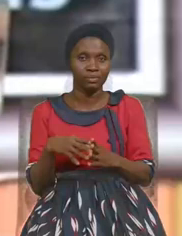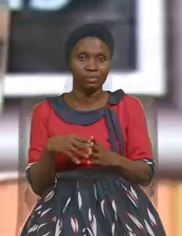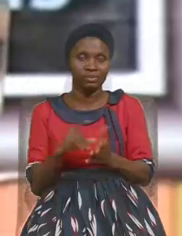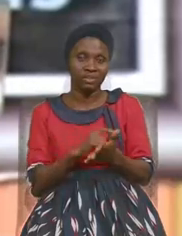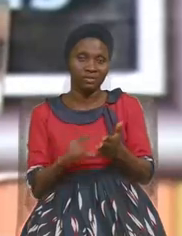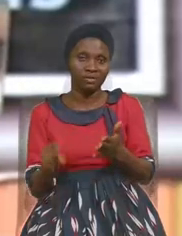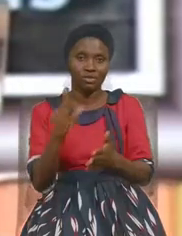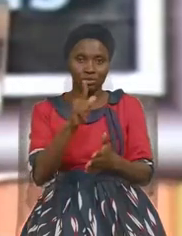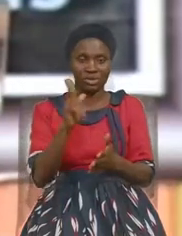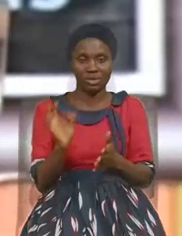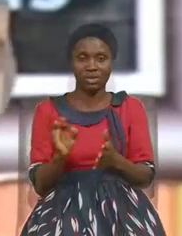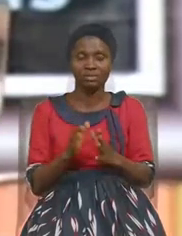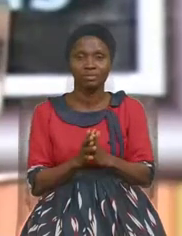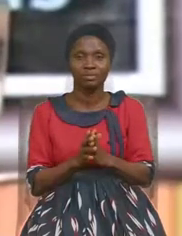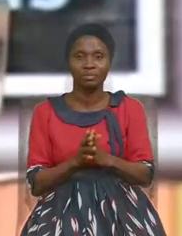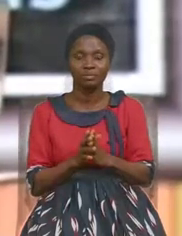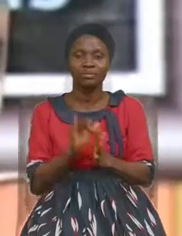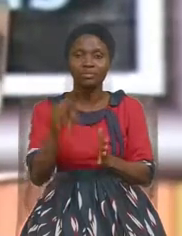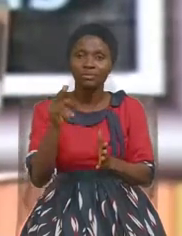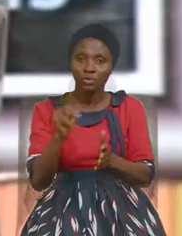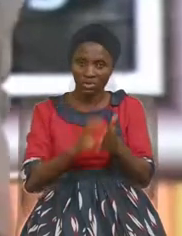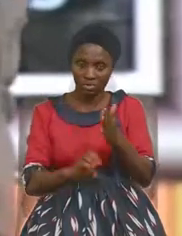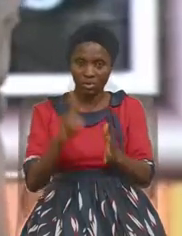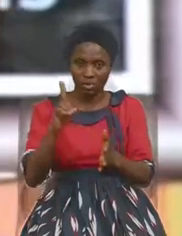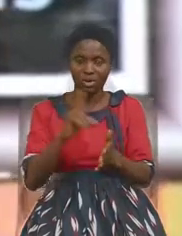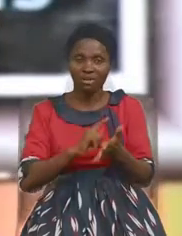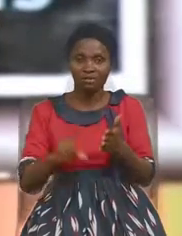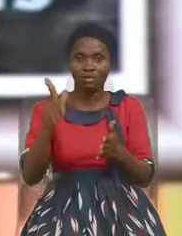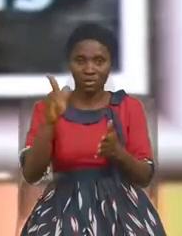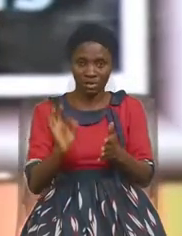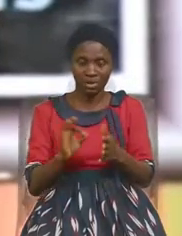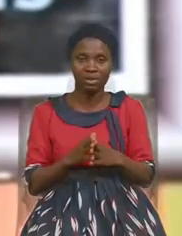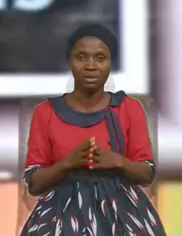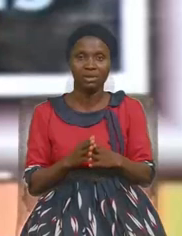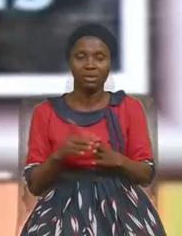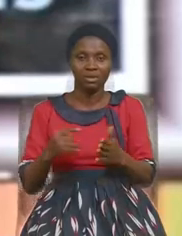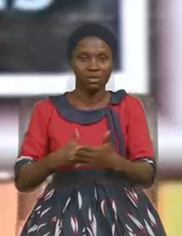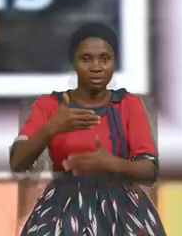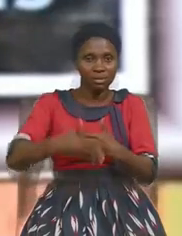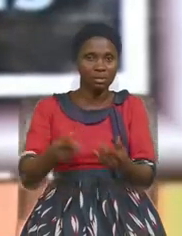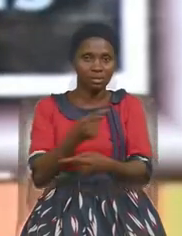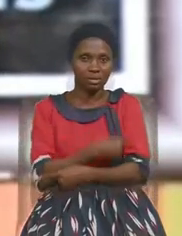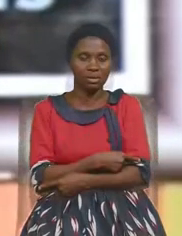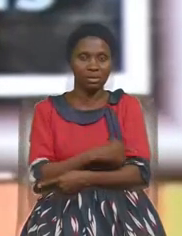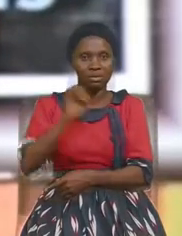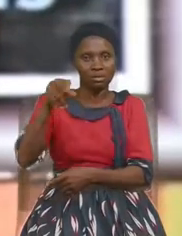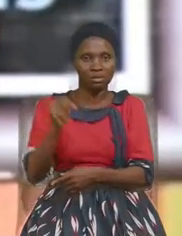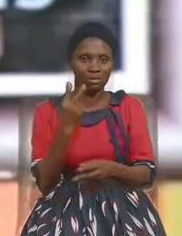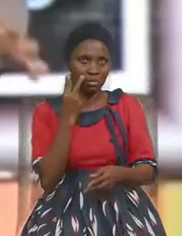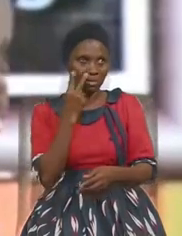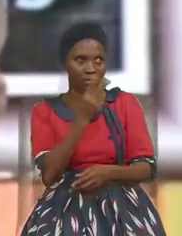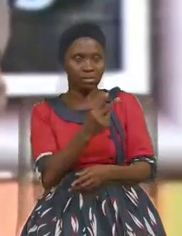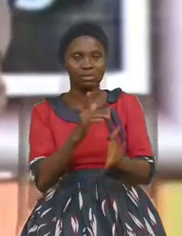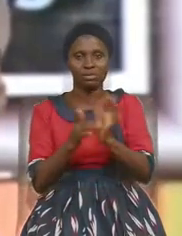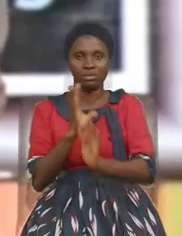29, en Jean chapitre 1, verset 29, le lendemain, il vit Jésus